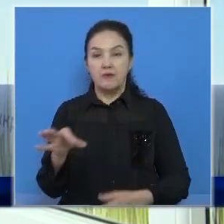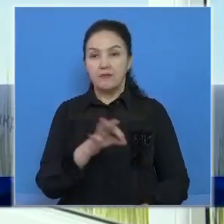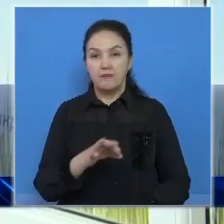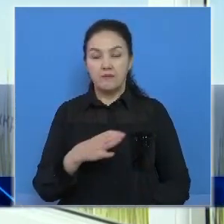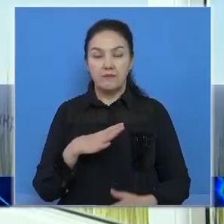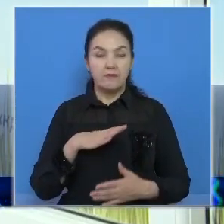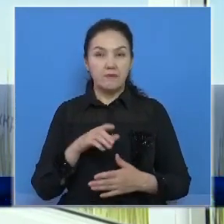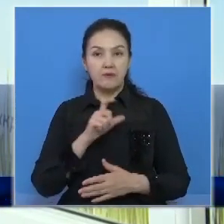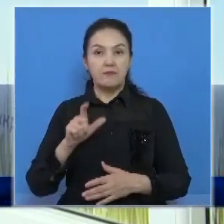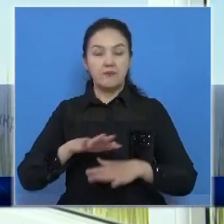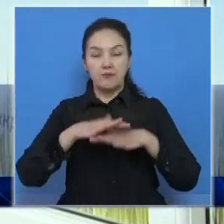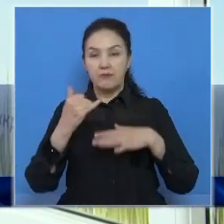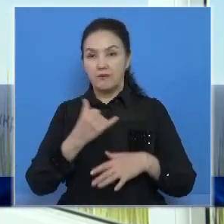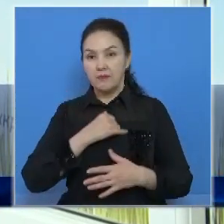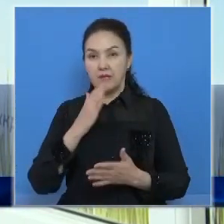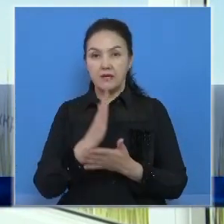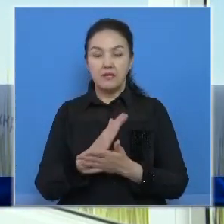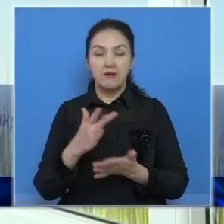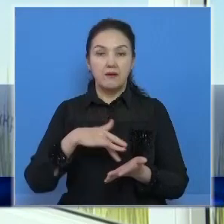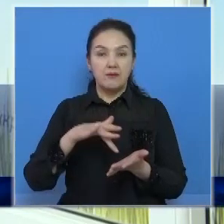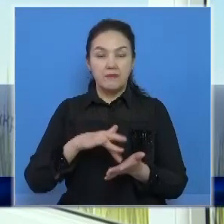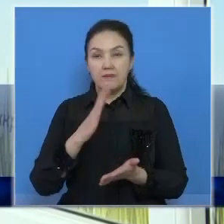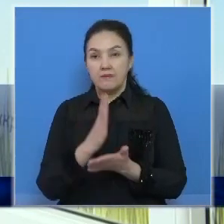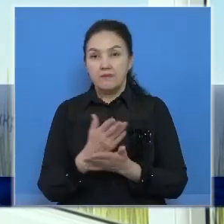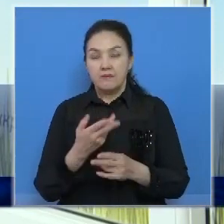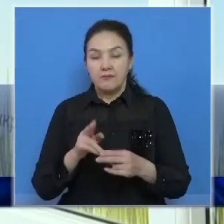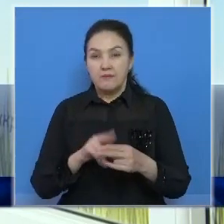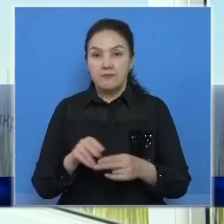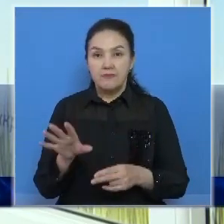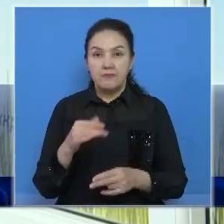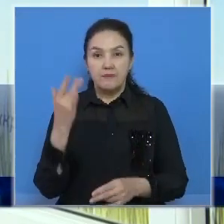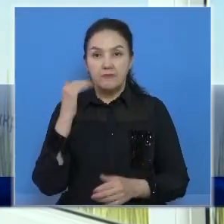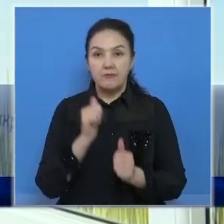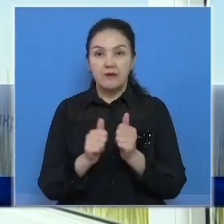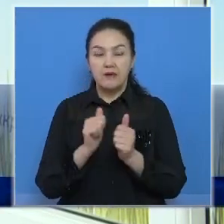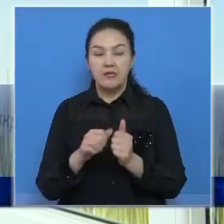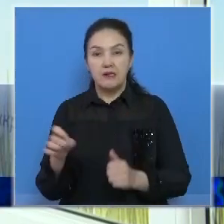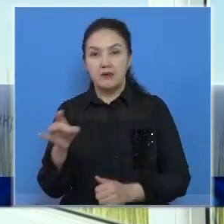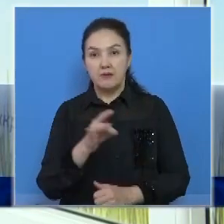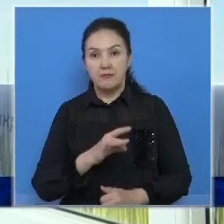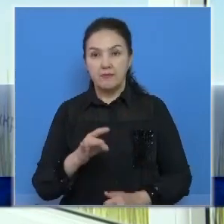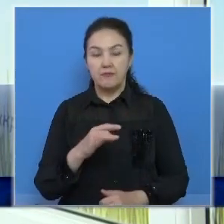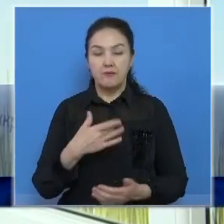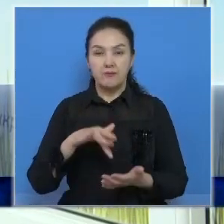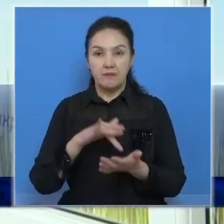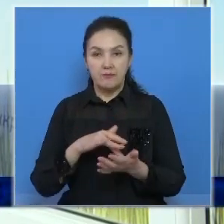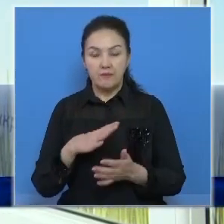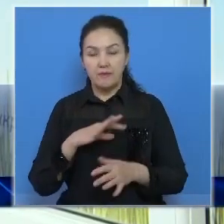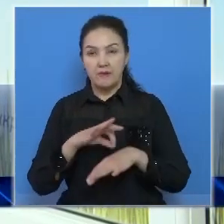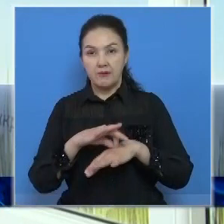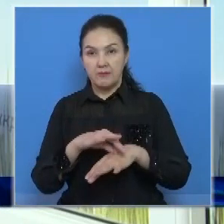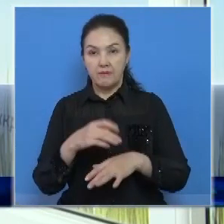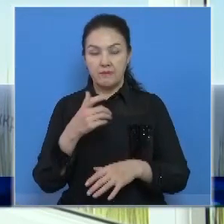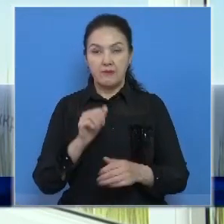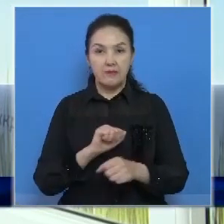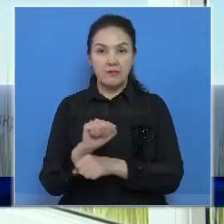Гуще населения у нас находится в городе, поэтому мы будем охватывать в основном город, районах. У нас свои передвижные